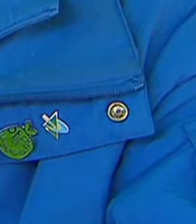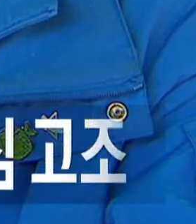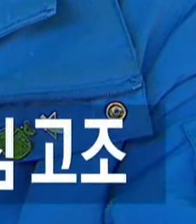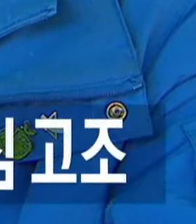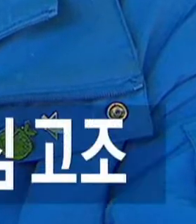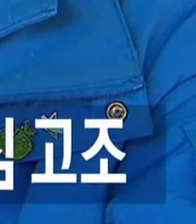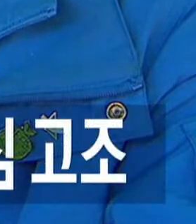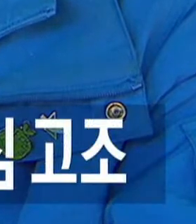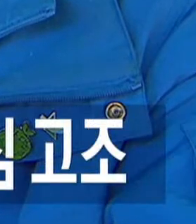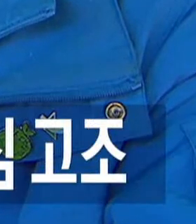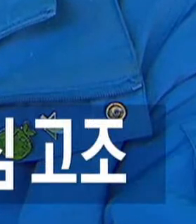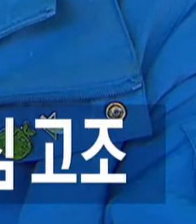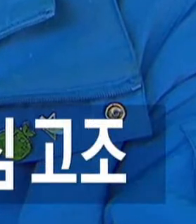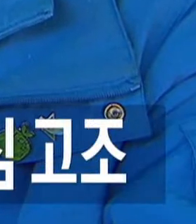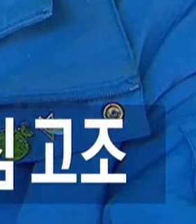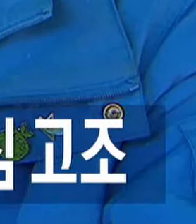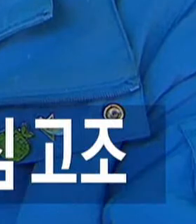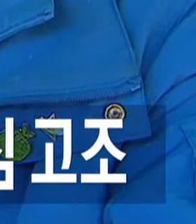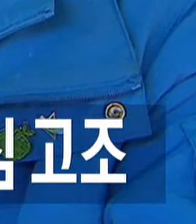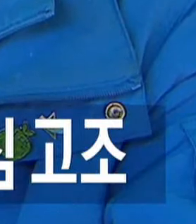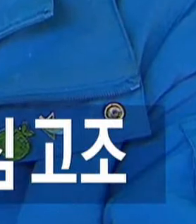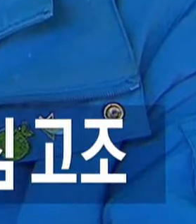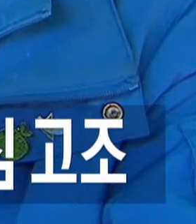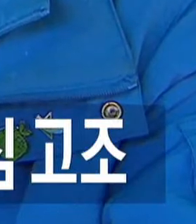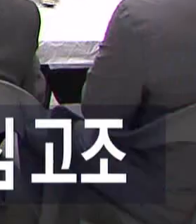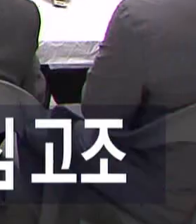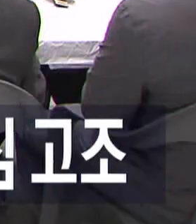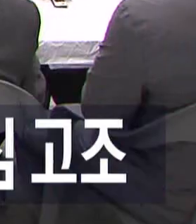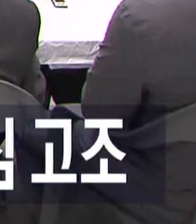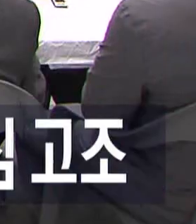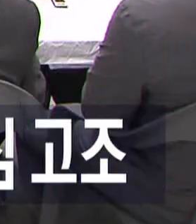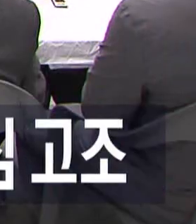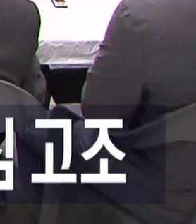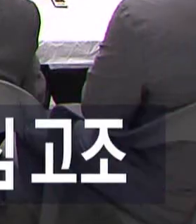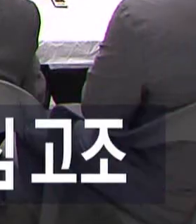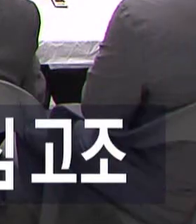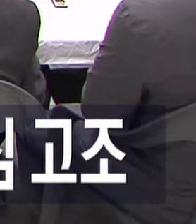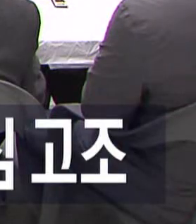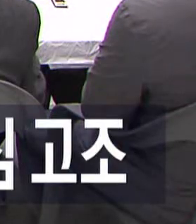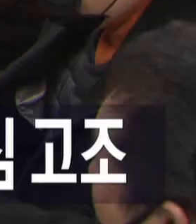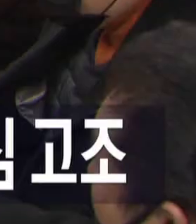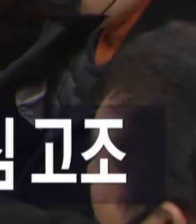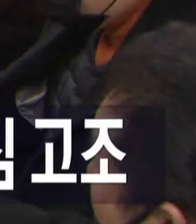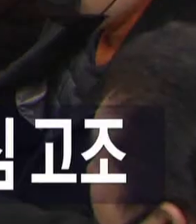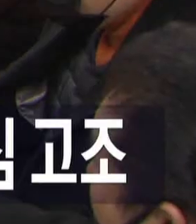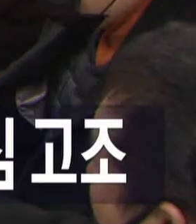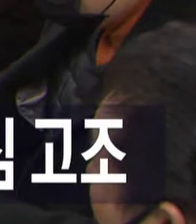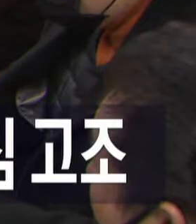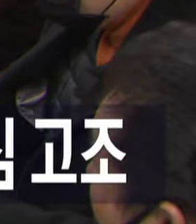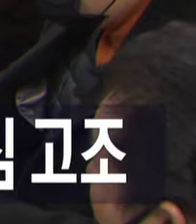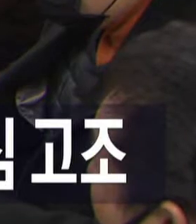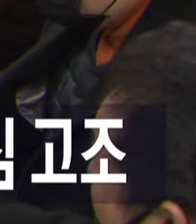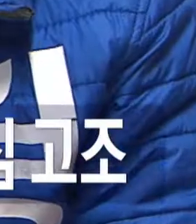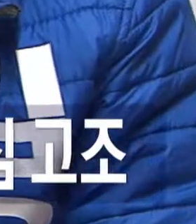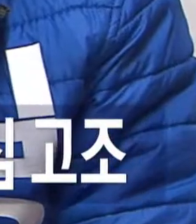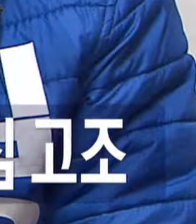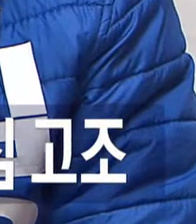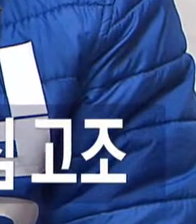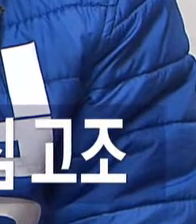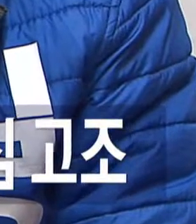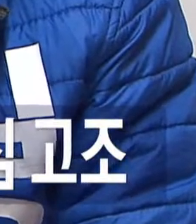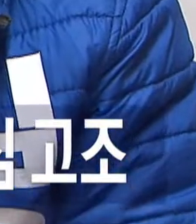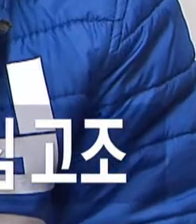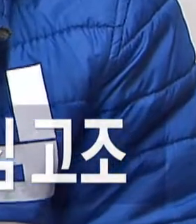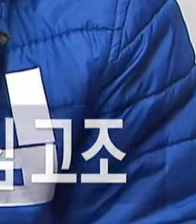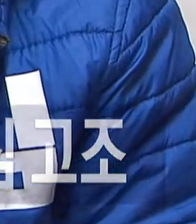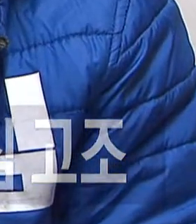더불어민주당 여수갑 선거구 경선 후보자가 확정됐습니다. 지역 위원장들이 컷오프된 마당에서 본선 후보 경쟁이 그 어느